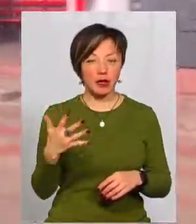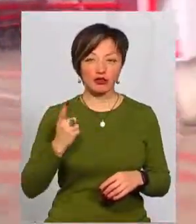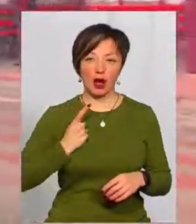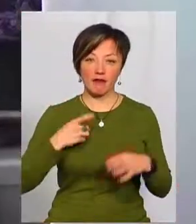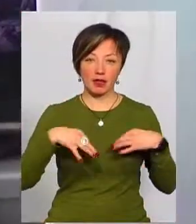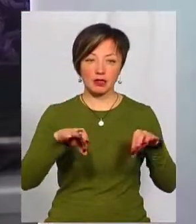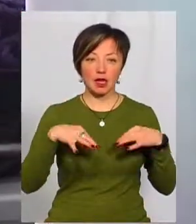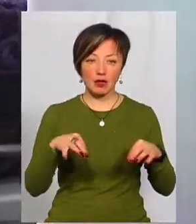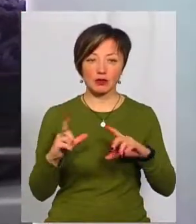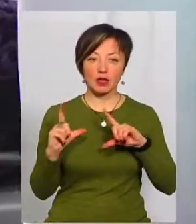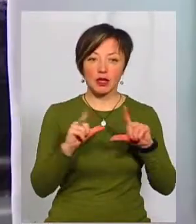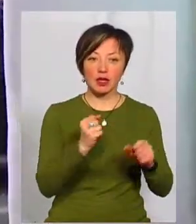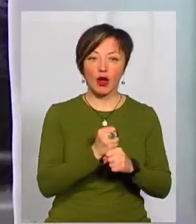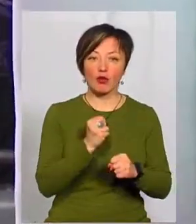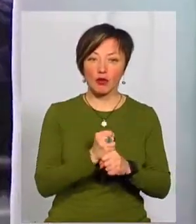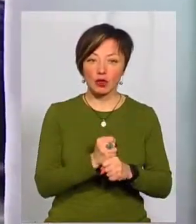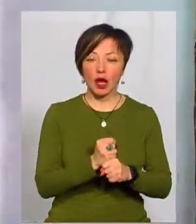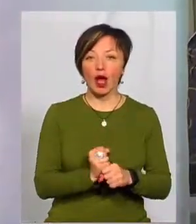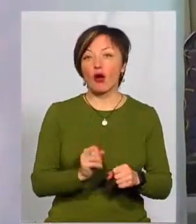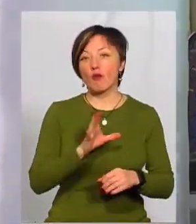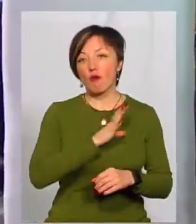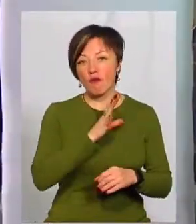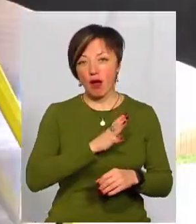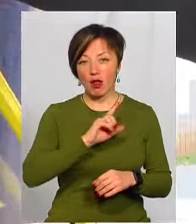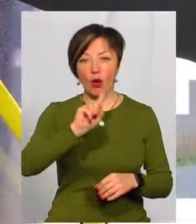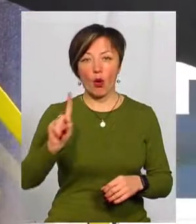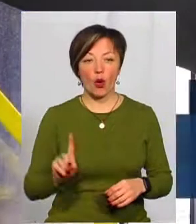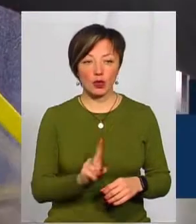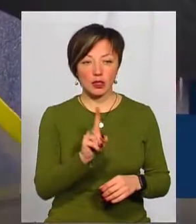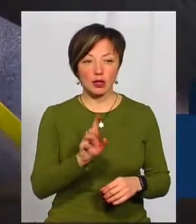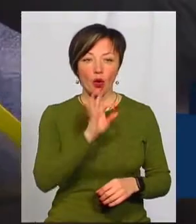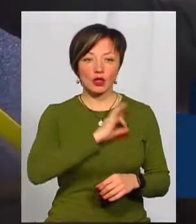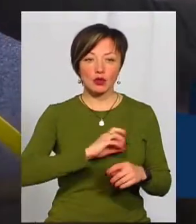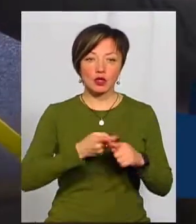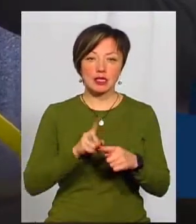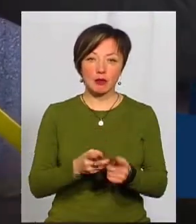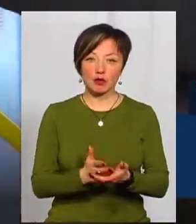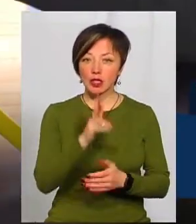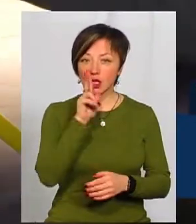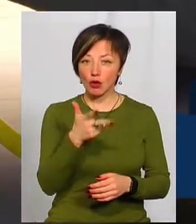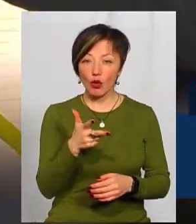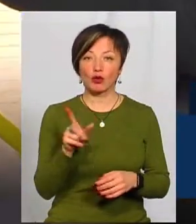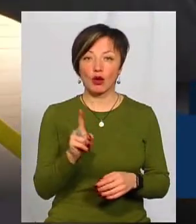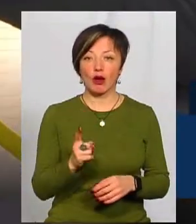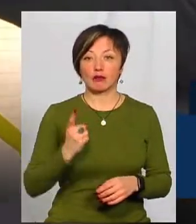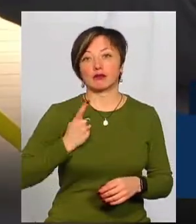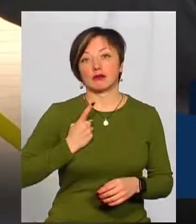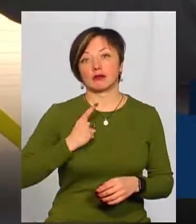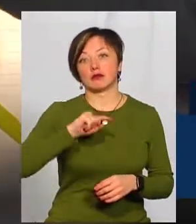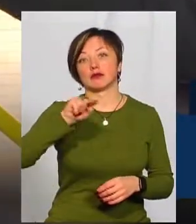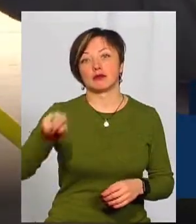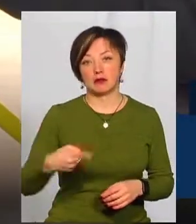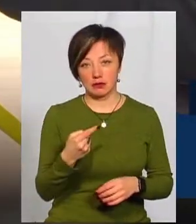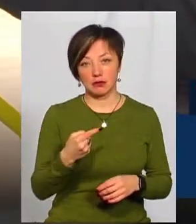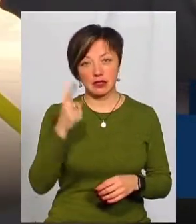на транспорт, аби дістатись на роботу. Додає, бувало майже годину. Користуюся цим маршрутом 3 роки, доходить до того, що по годині стоїш, чекаєш,